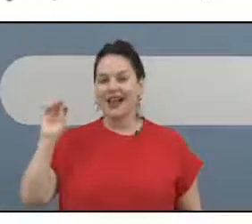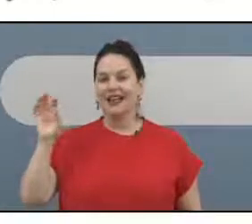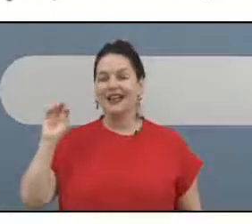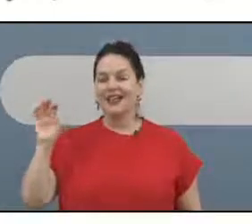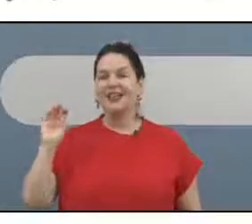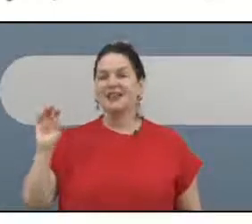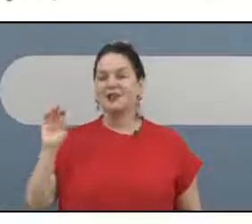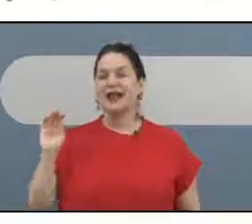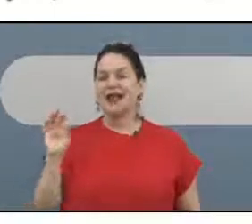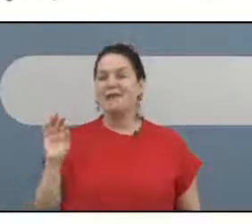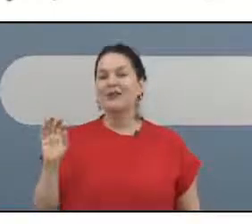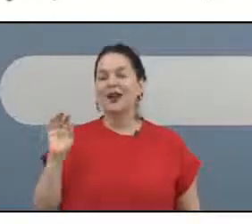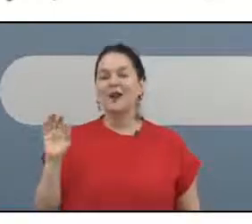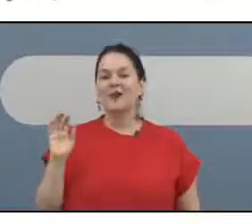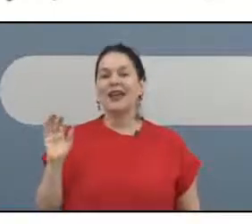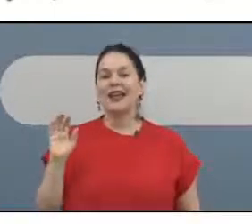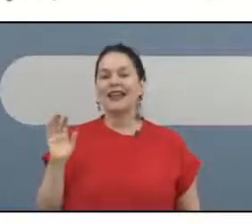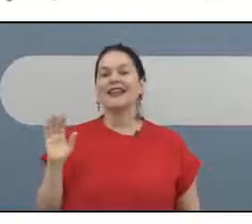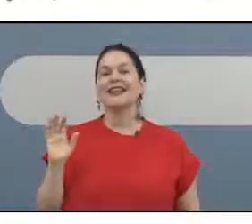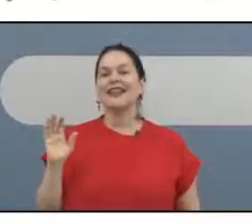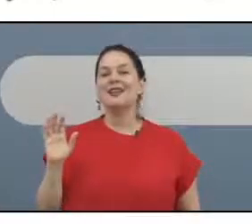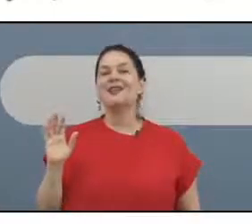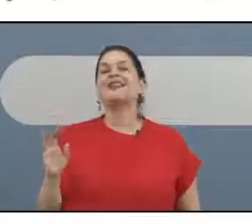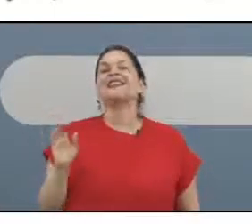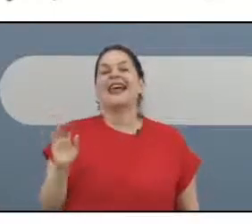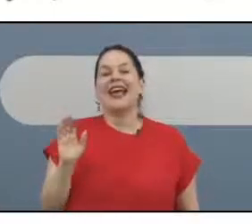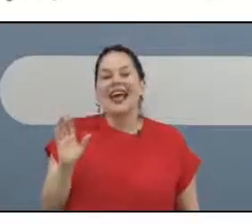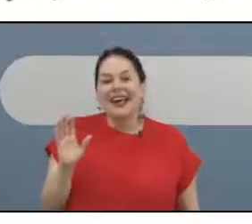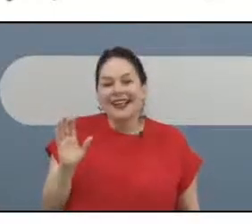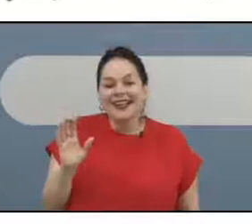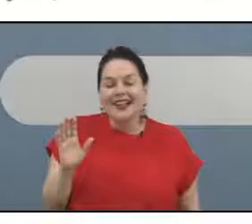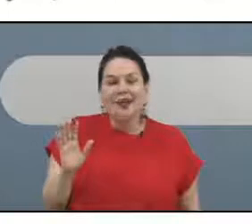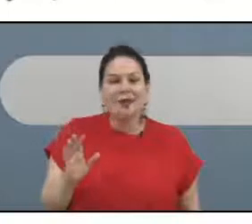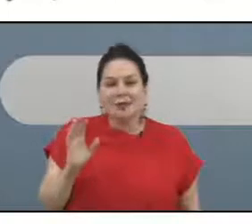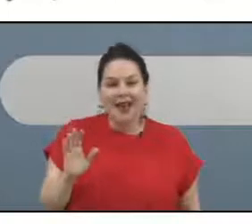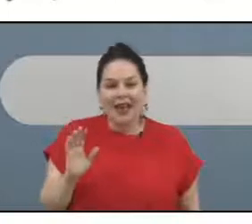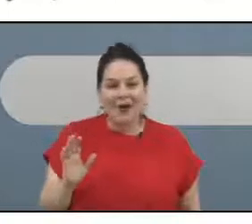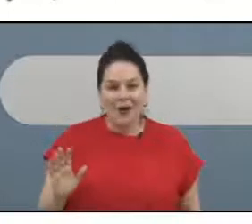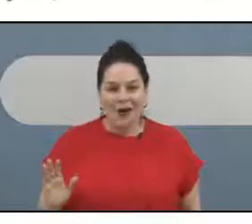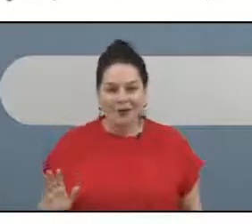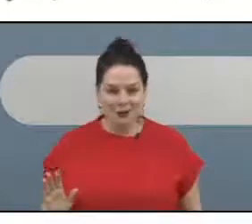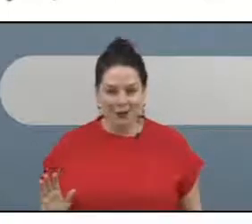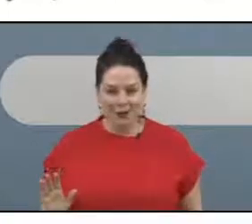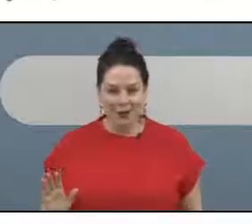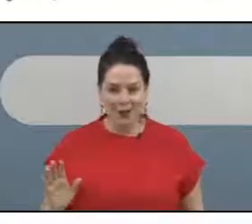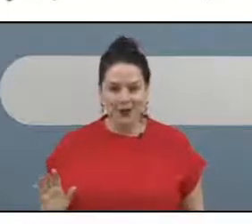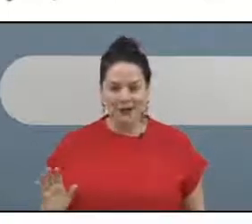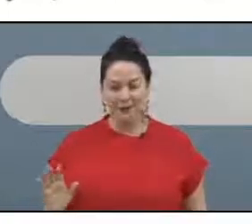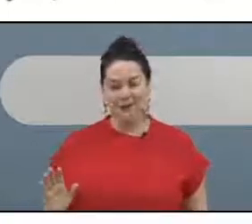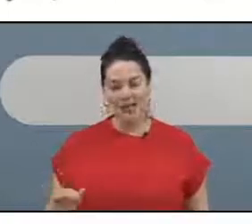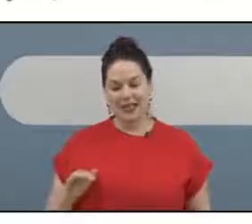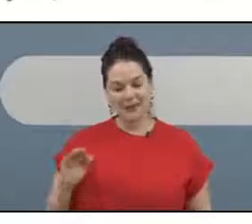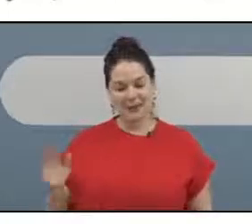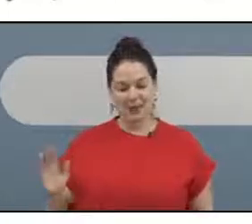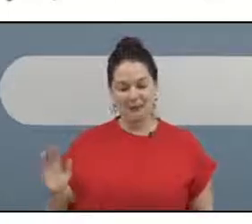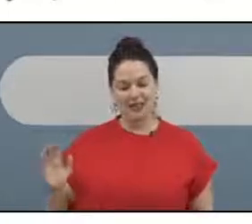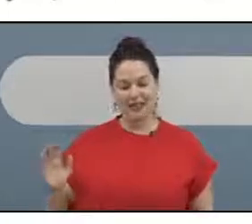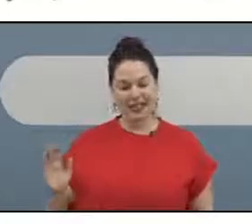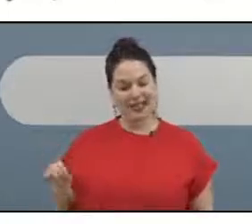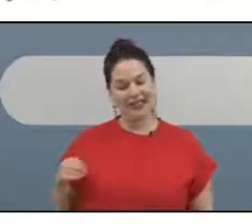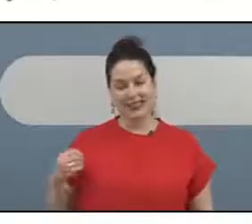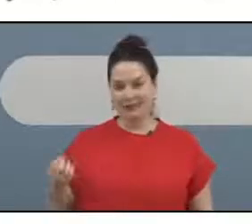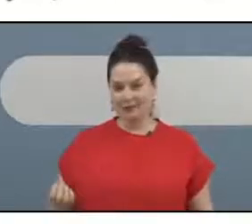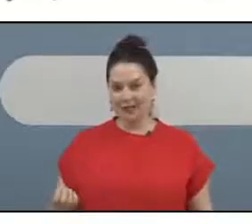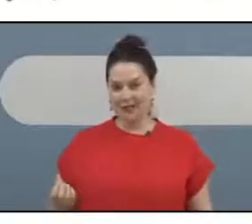נורות העזרה, שבהם יכולנו להגיד לדדלוס, תיזהר, המתבגר לא יאהב את מה שאתה אומר. אז אתם